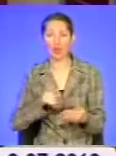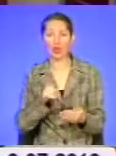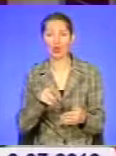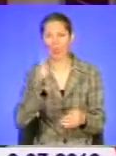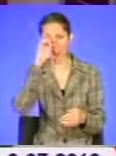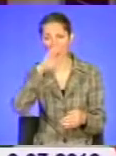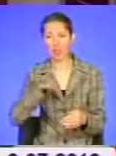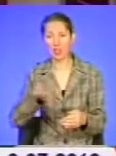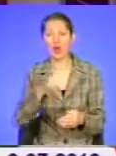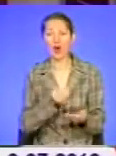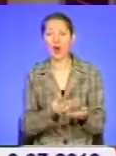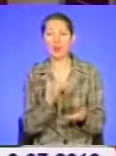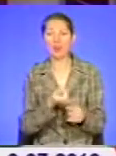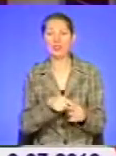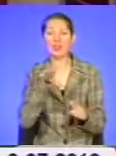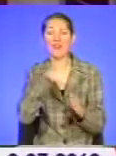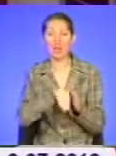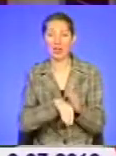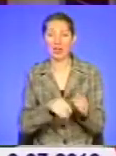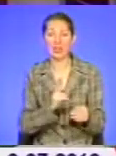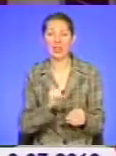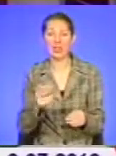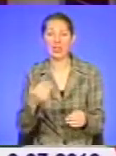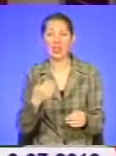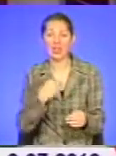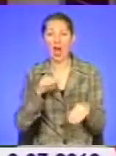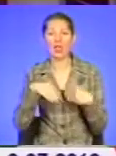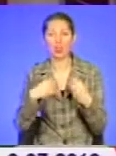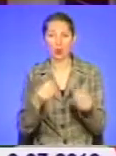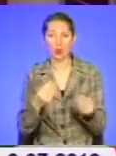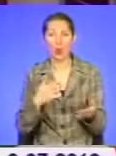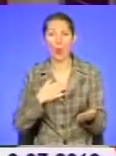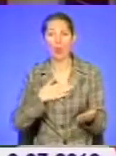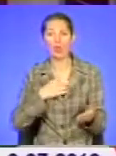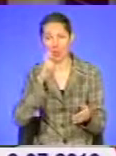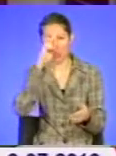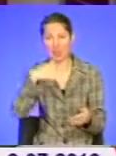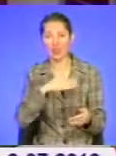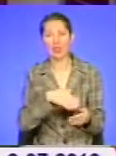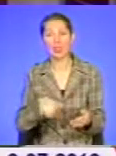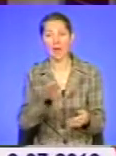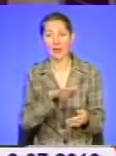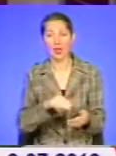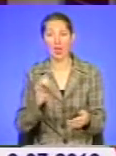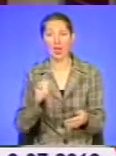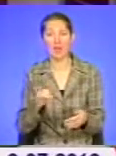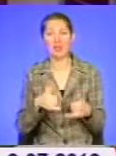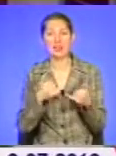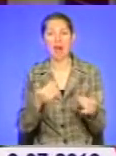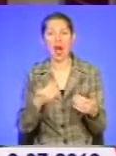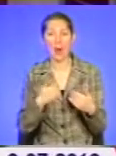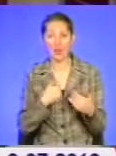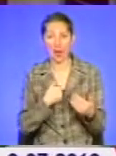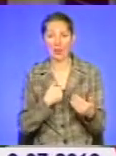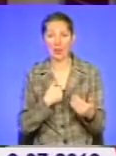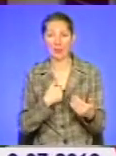держава оцінює цей вклад, який я даю моїй державі. І для мене, саме